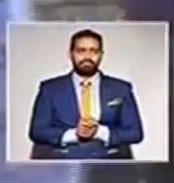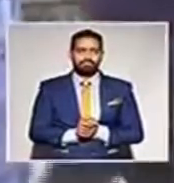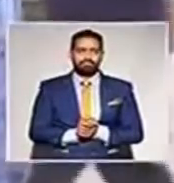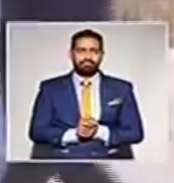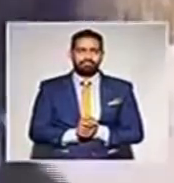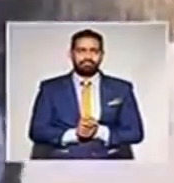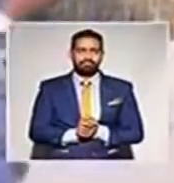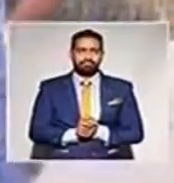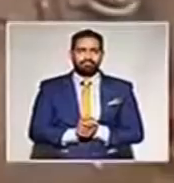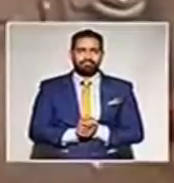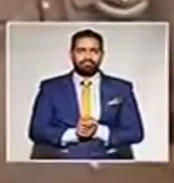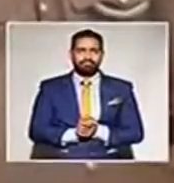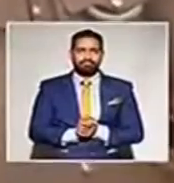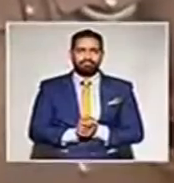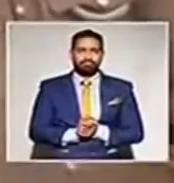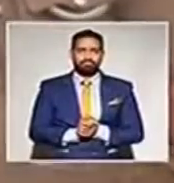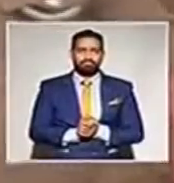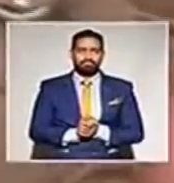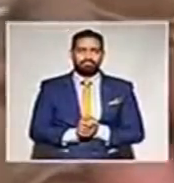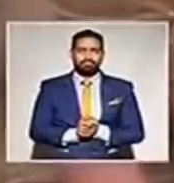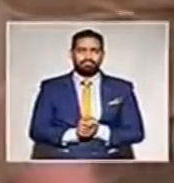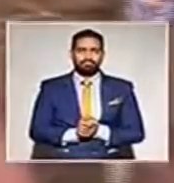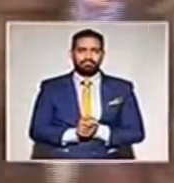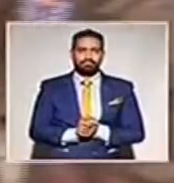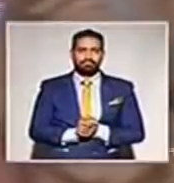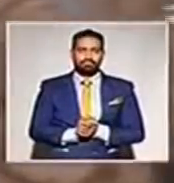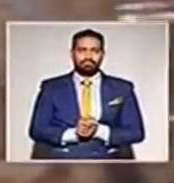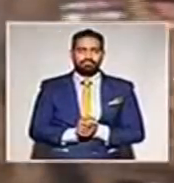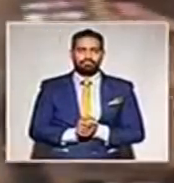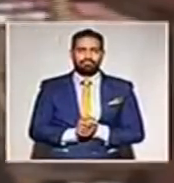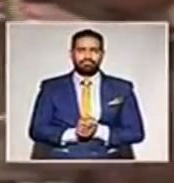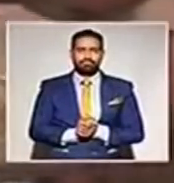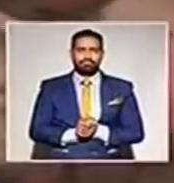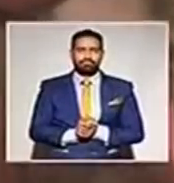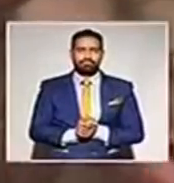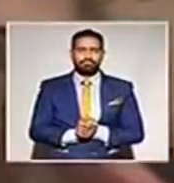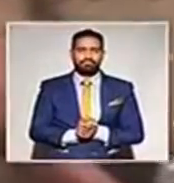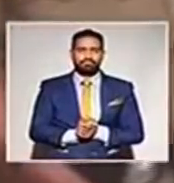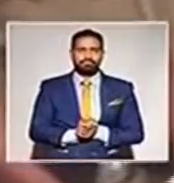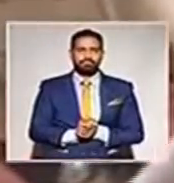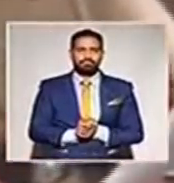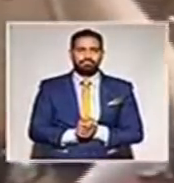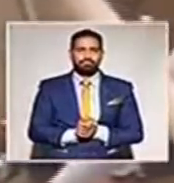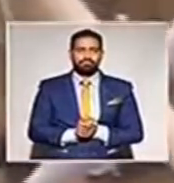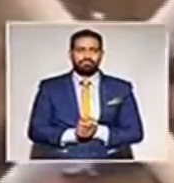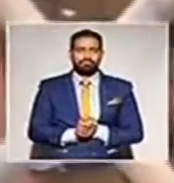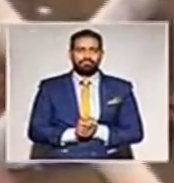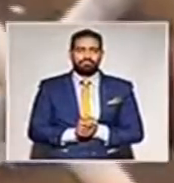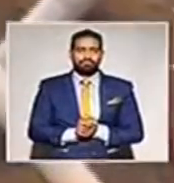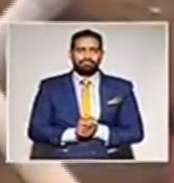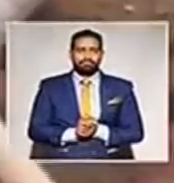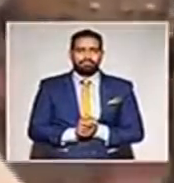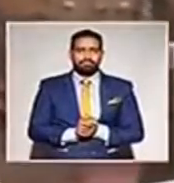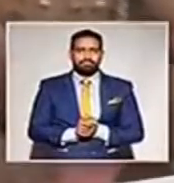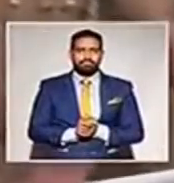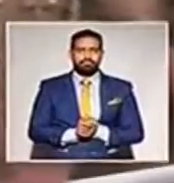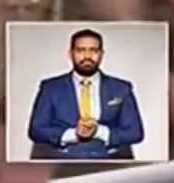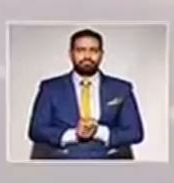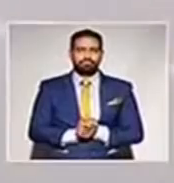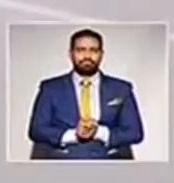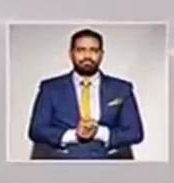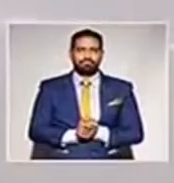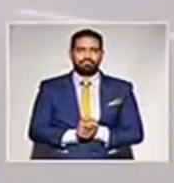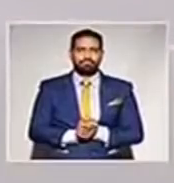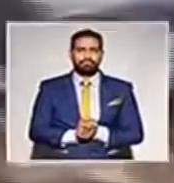හිතට එකඟව වලට ගහන්න පුළුවන්. කනේ උනේ පාර්ලිමේන්තුවේ මොකද්ද කිව්වේ? එයාලා අයියලා තමයි. අපි ජනතාව මොකටද? 69 ලක්ෂය තමයි